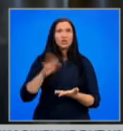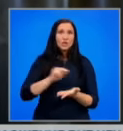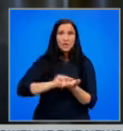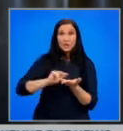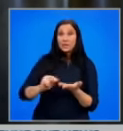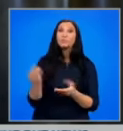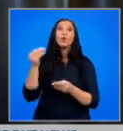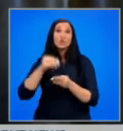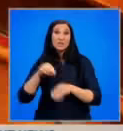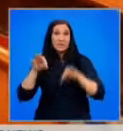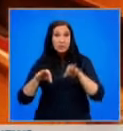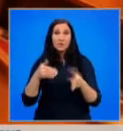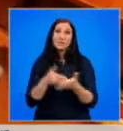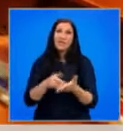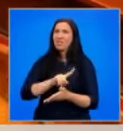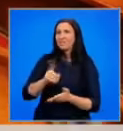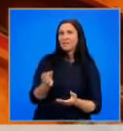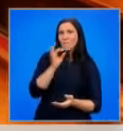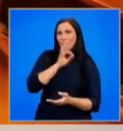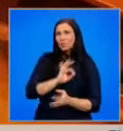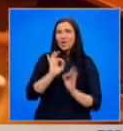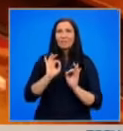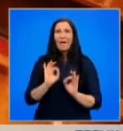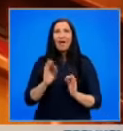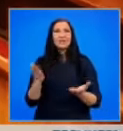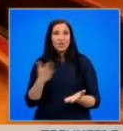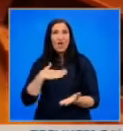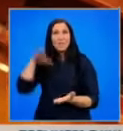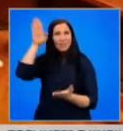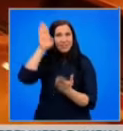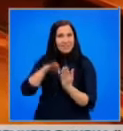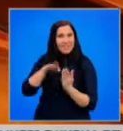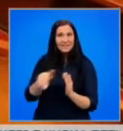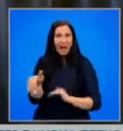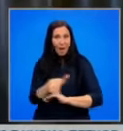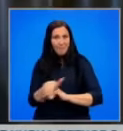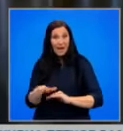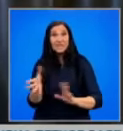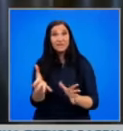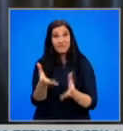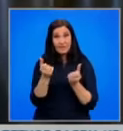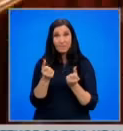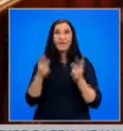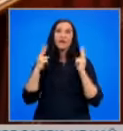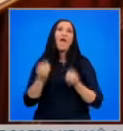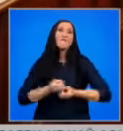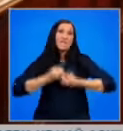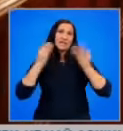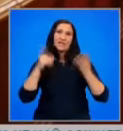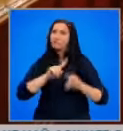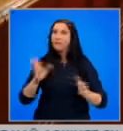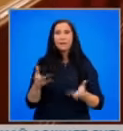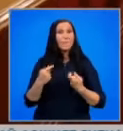в гласуванията, точно за да не се получи така, че да имат нисък праг за взимане на решение. Възраждане не се продава.